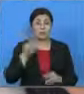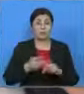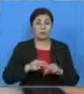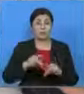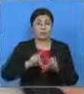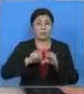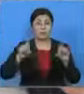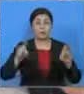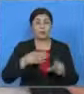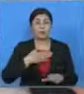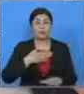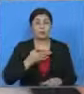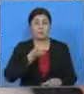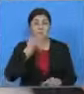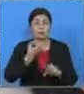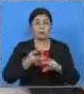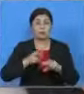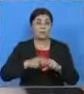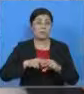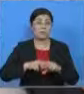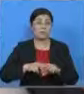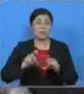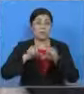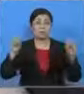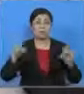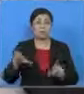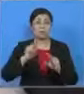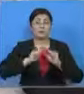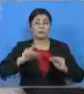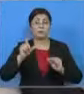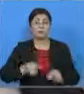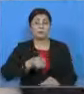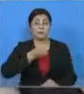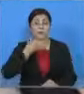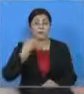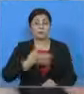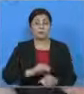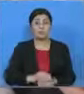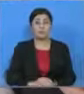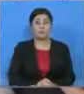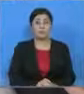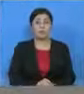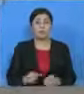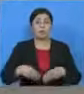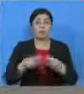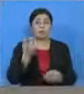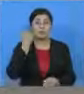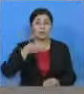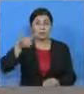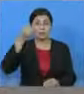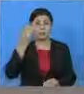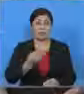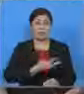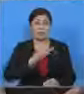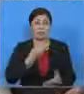мы дождались ремонта. Наконец-то в этом году. Все учителя хорошие, образование мы получаем качественное. Хотелось бы